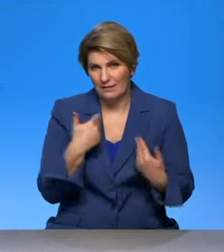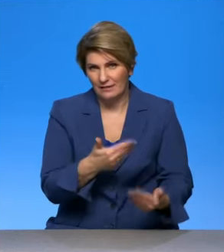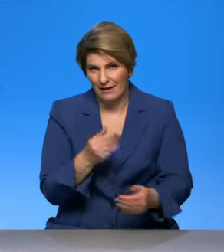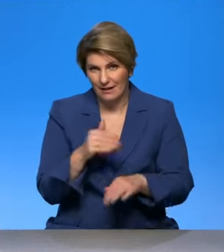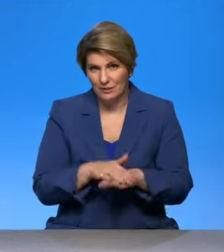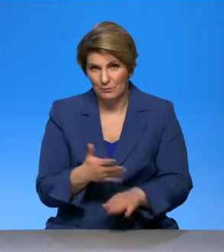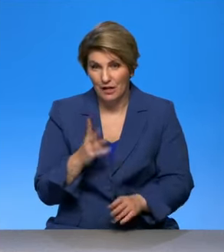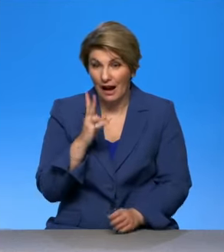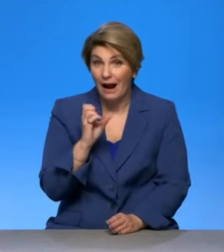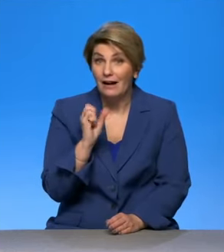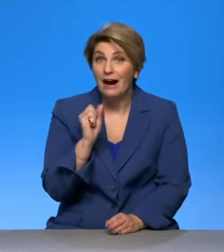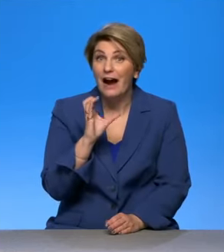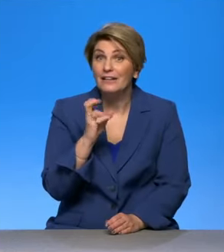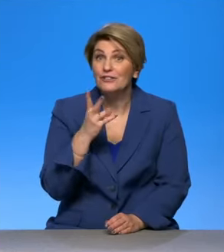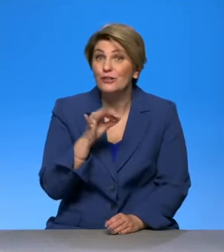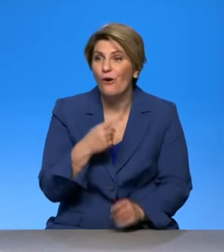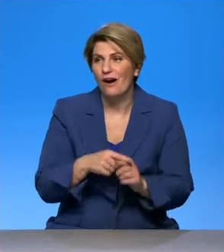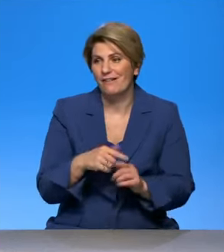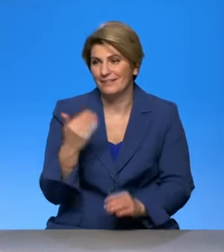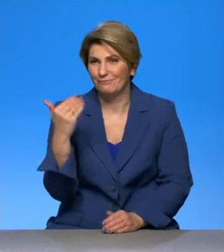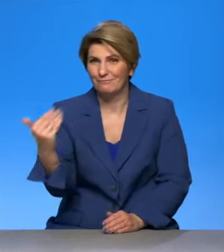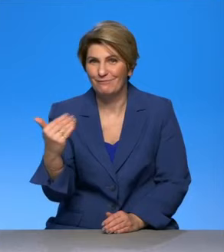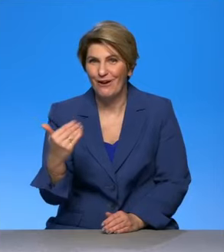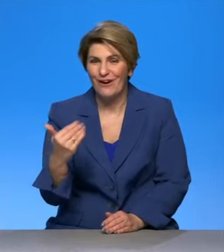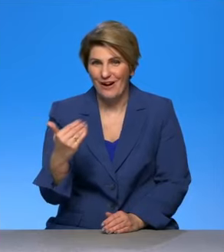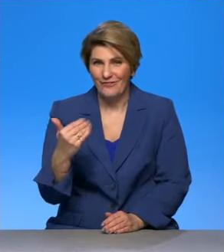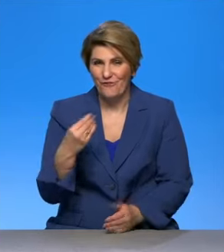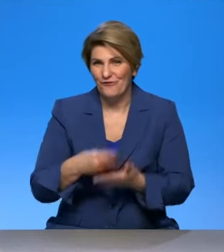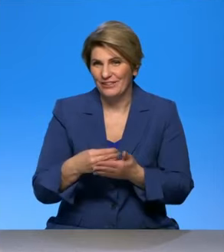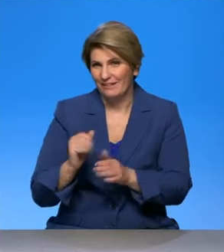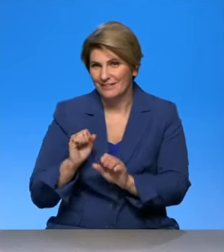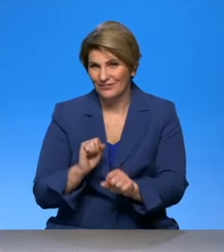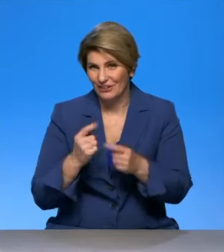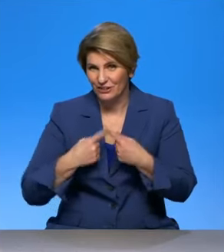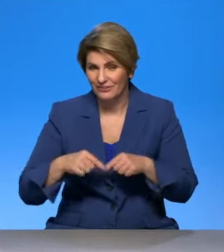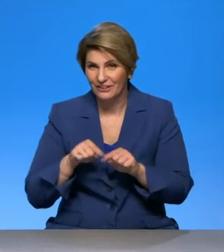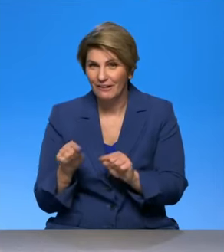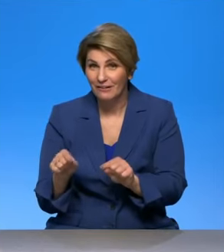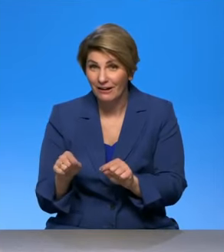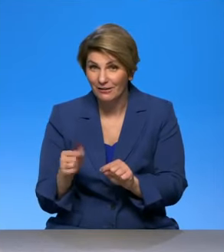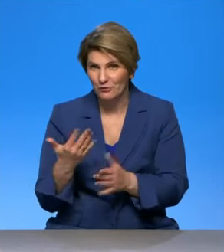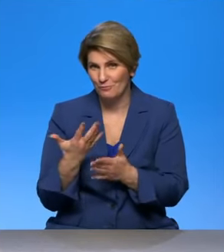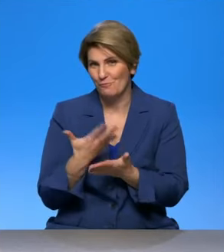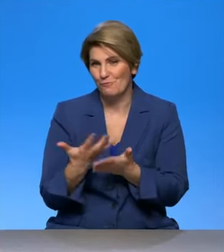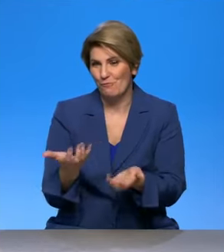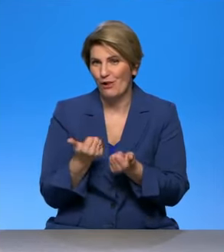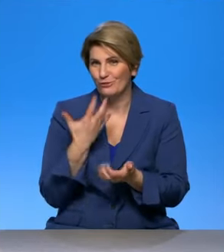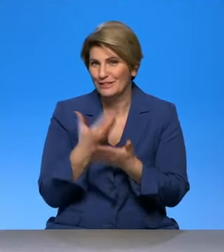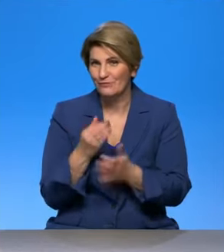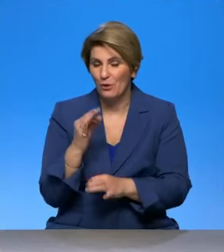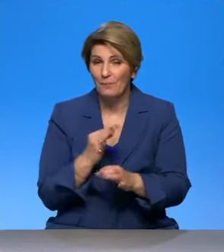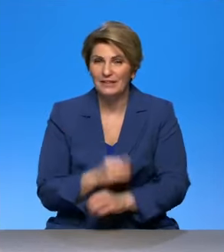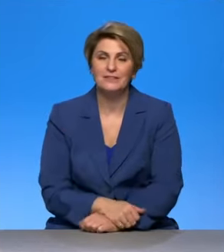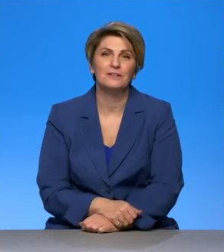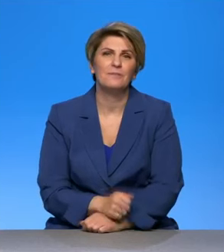а каска это будет их страховой компании. Здесь они еще тоже свой, скажем так, гешефт получат. Банки, я не